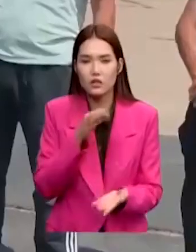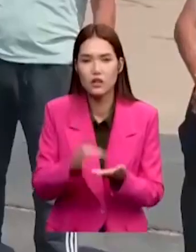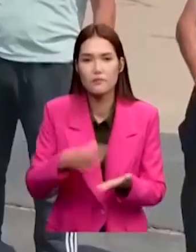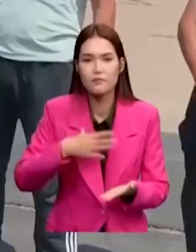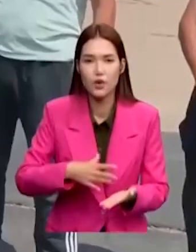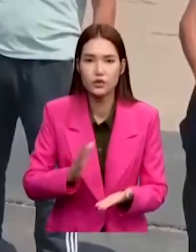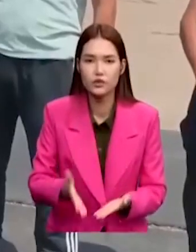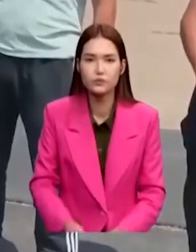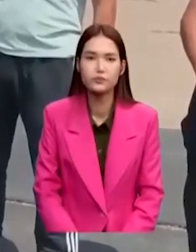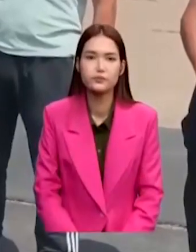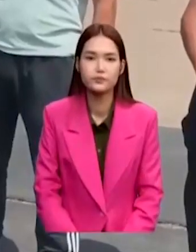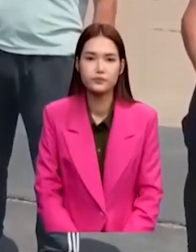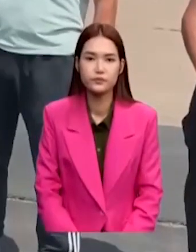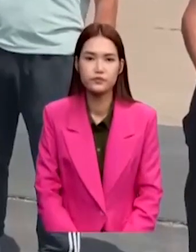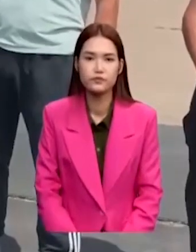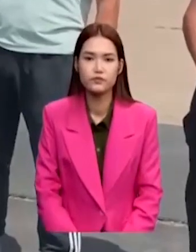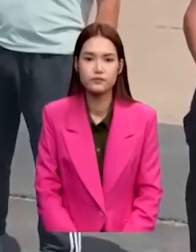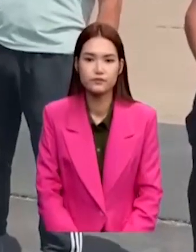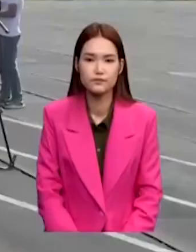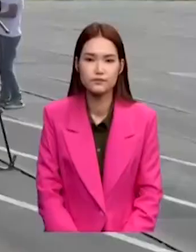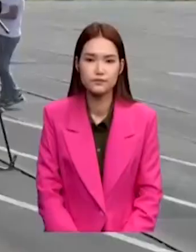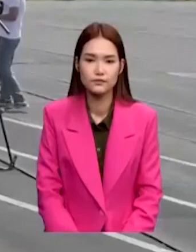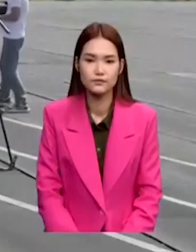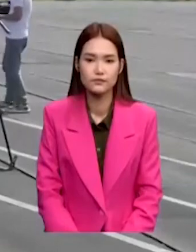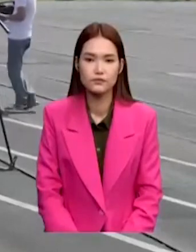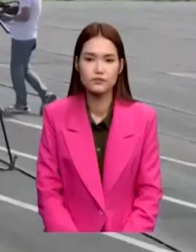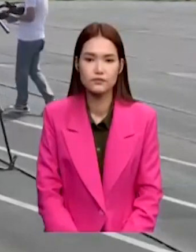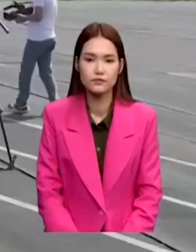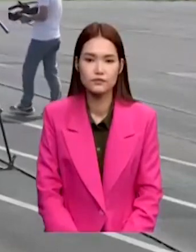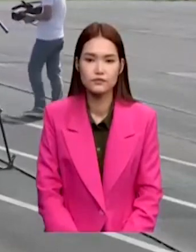әбден мүмкін. Нұрлан Асқар, Жамбыл Отандыбаев, атамекен бизнес, Жамбыл облысынан.